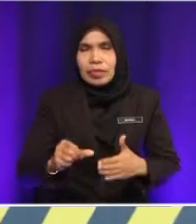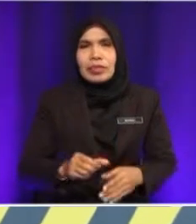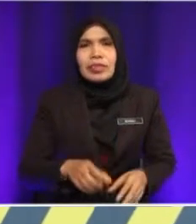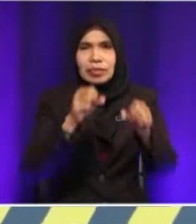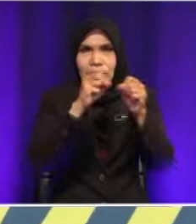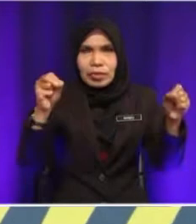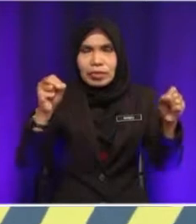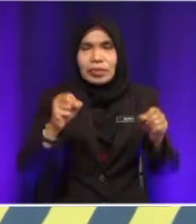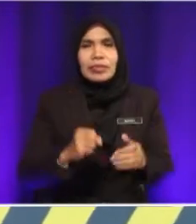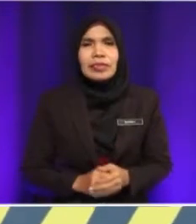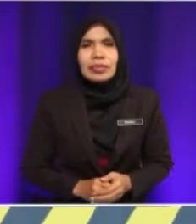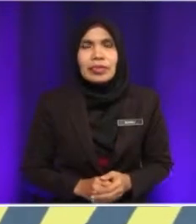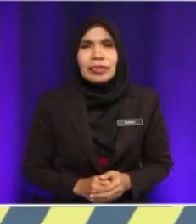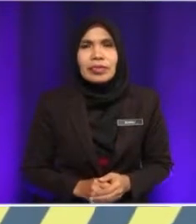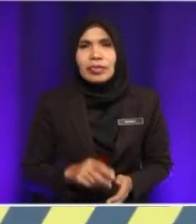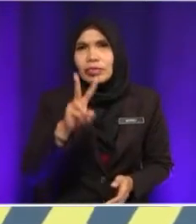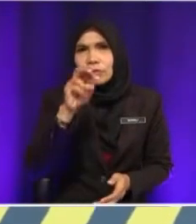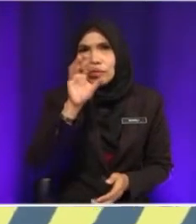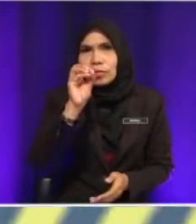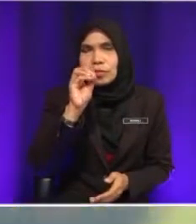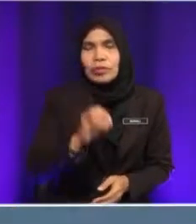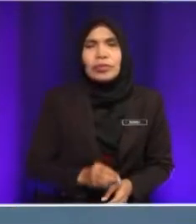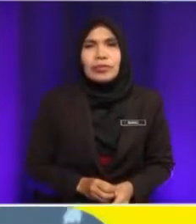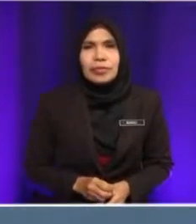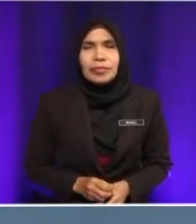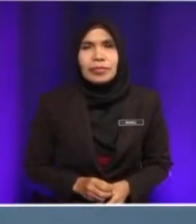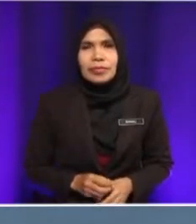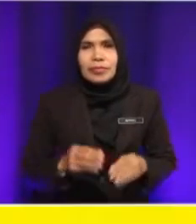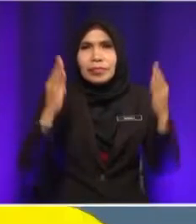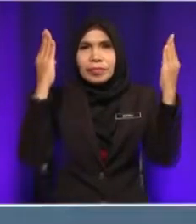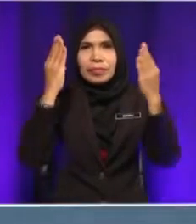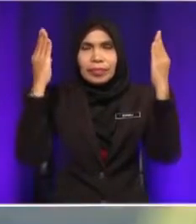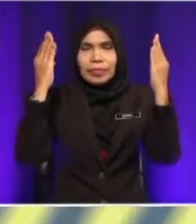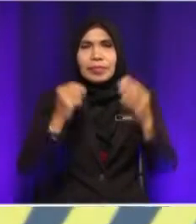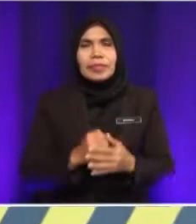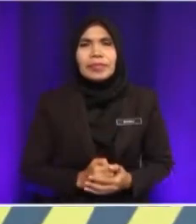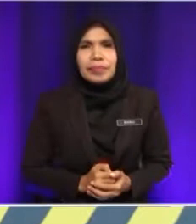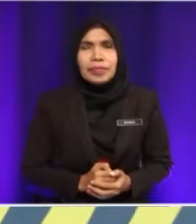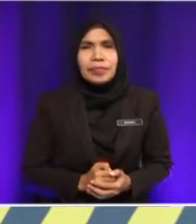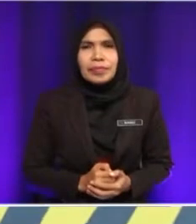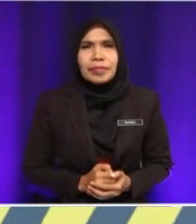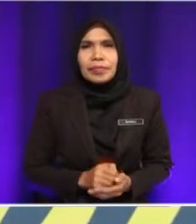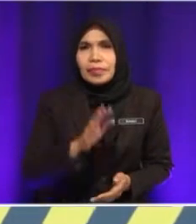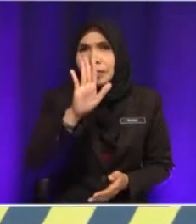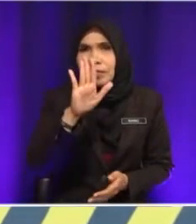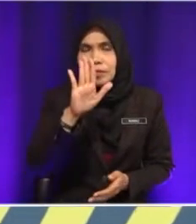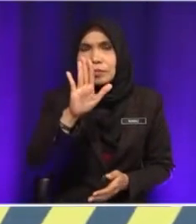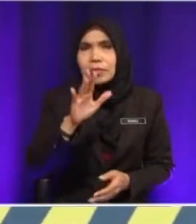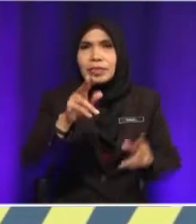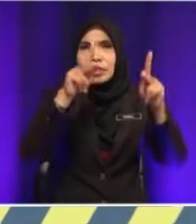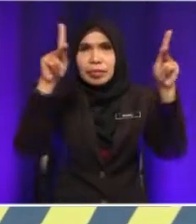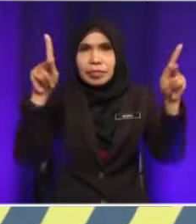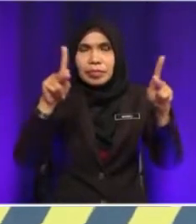terlibat ialah 20 mata pelajaran di peringkat menengah rendah dan 5 mata pelajaran di peringkat sekolah